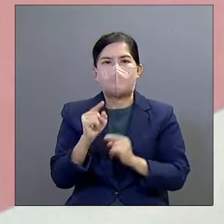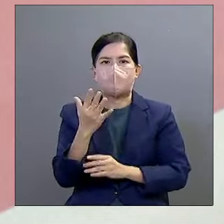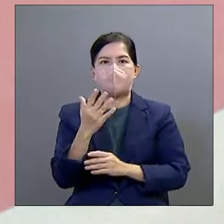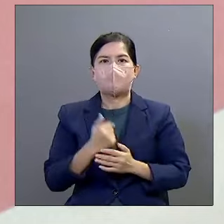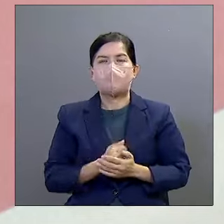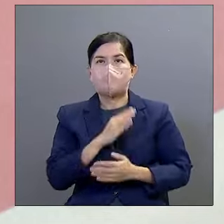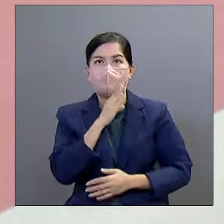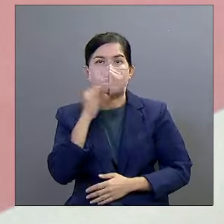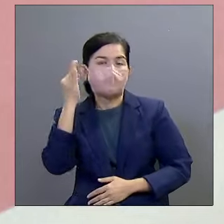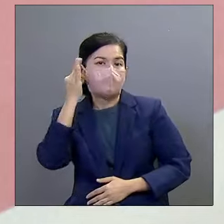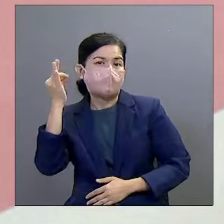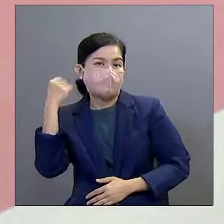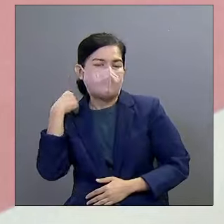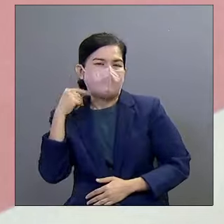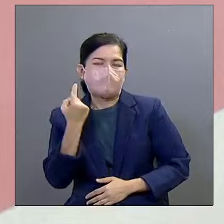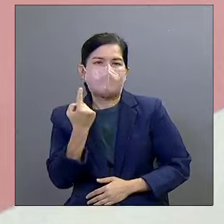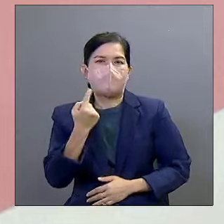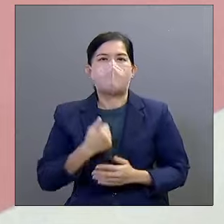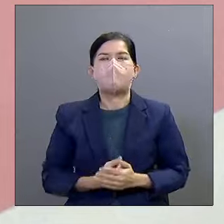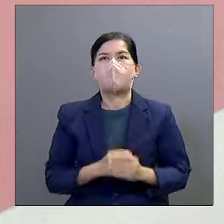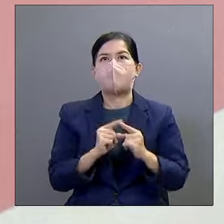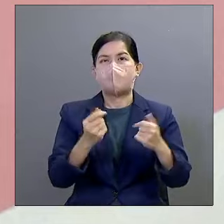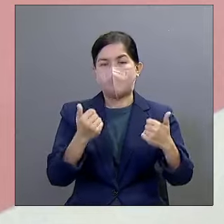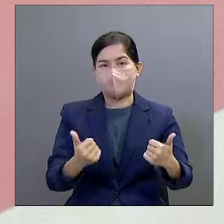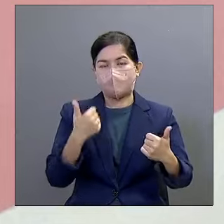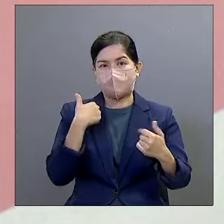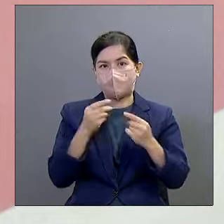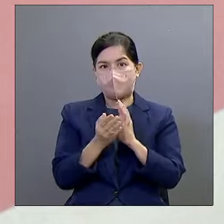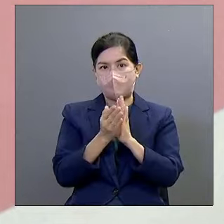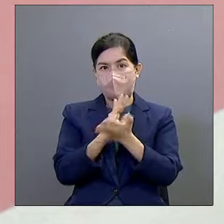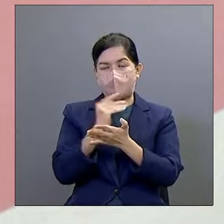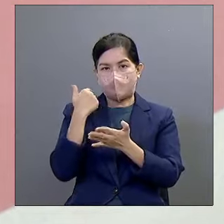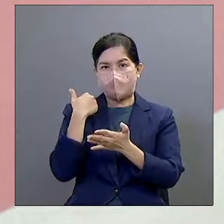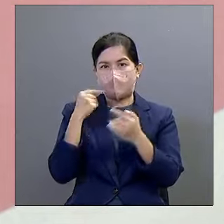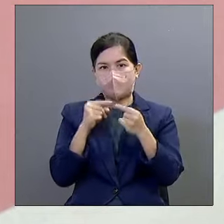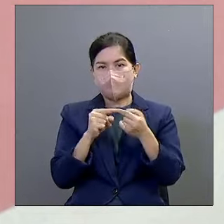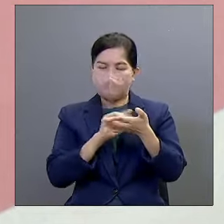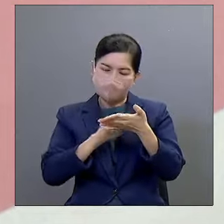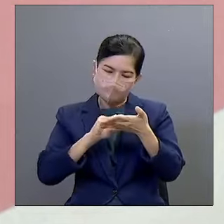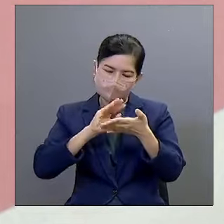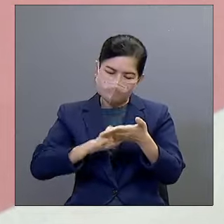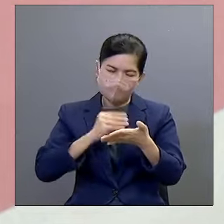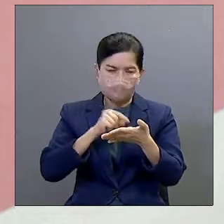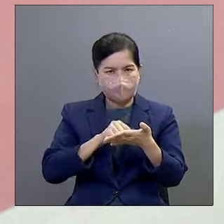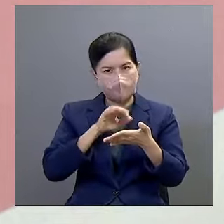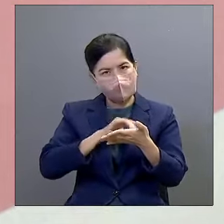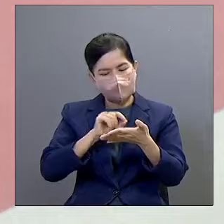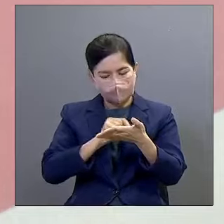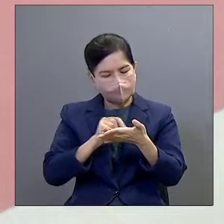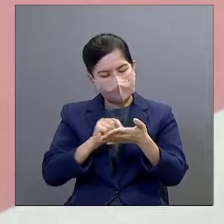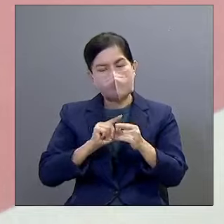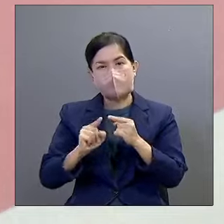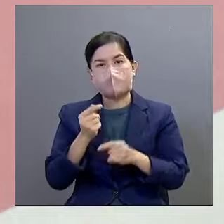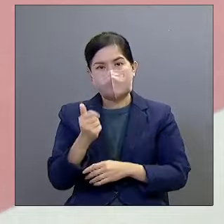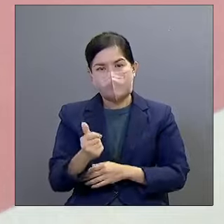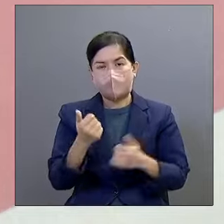เสียงส่งข้อความอะไรอย่างนั้นไปนะครับแต่วันนี้นะครับยุคสมัยเปลี่ยนไปนะครับมันก็สามารถเก็บบันทึกความทรงจำหลายๆอย่างได้วันนี้พาคุณผู้ชมไปดูความ